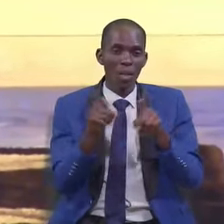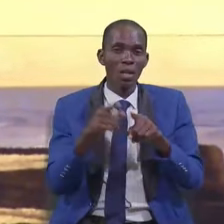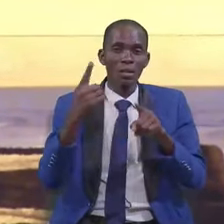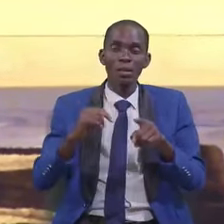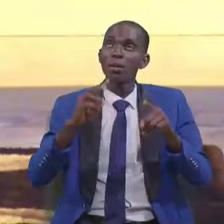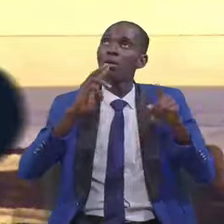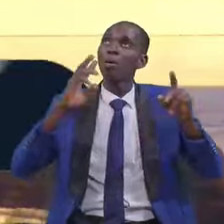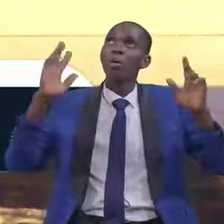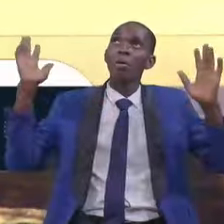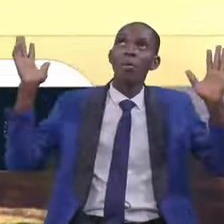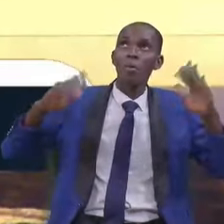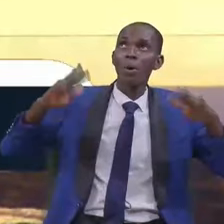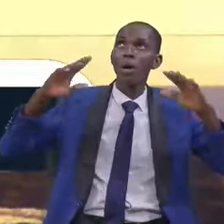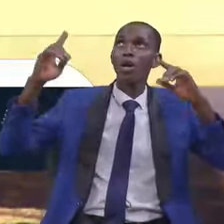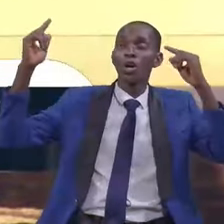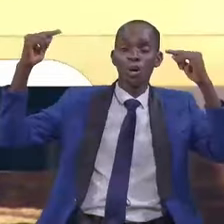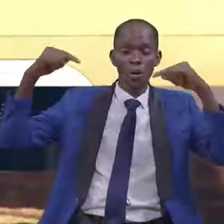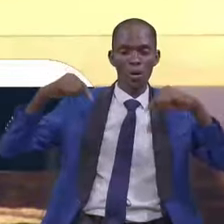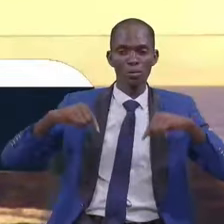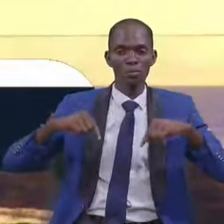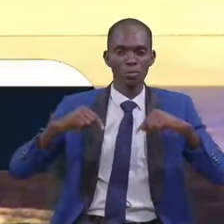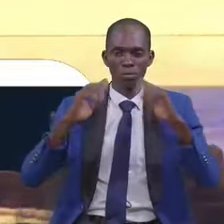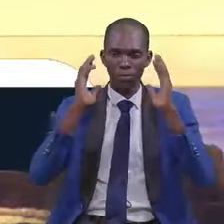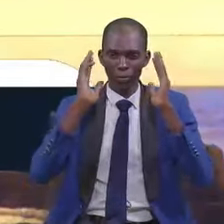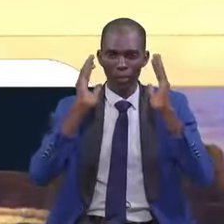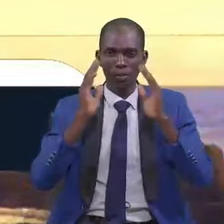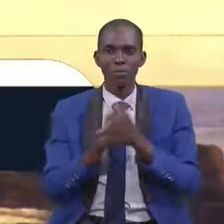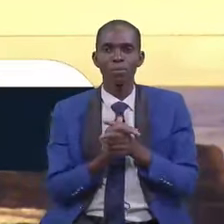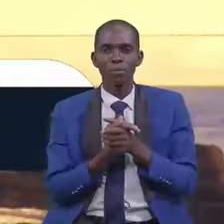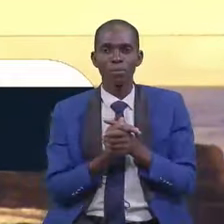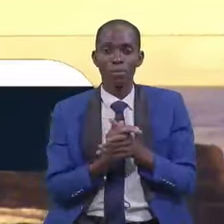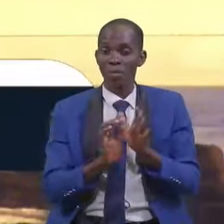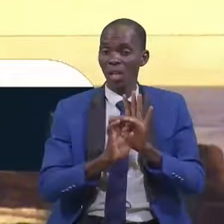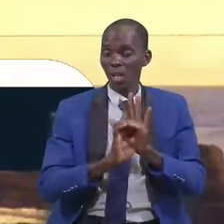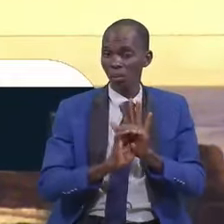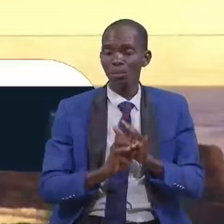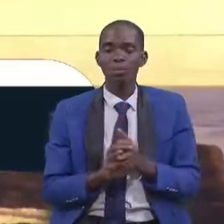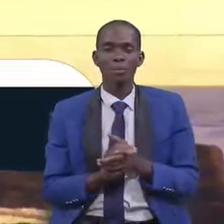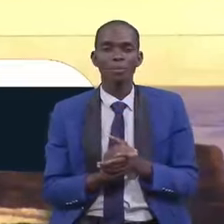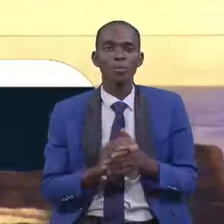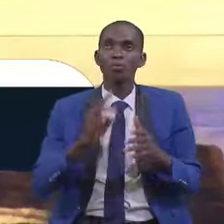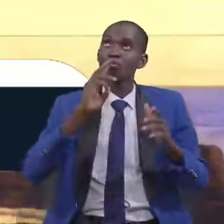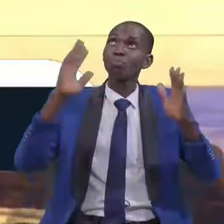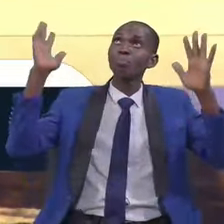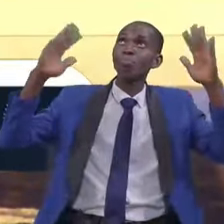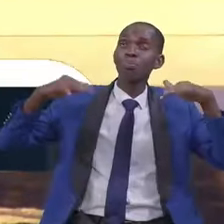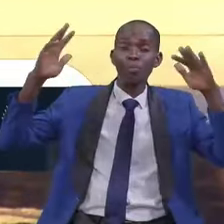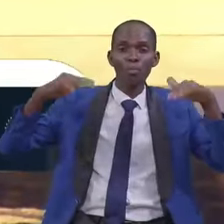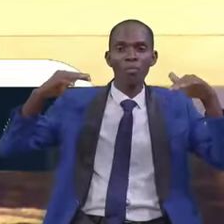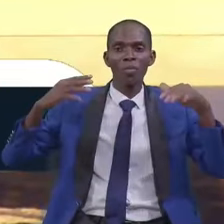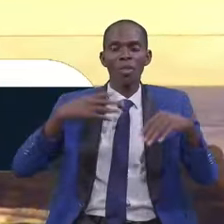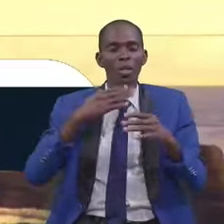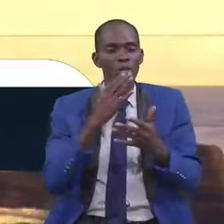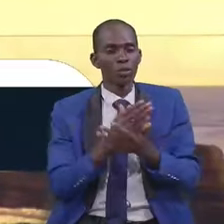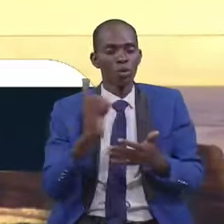Comme la pluie et la neige descendent des cieux. Regardez un peu ici. Peut-être disons que la pluie tombe et quelqu'un se tient sous